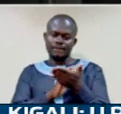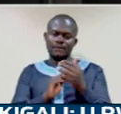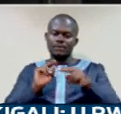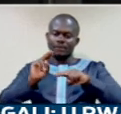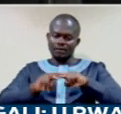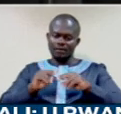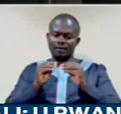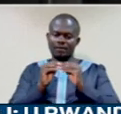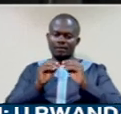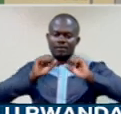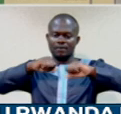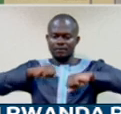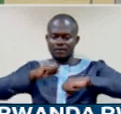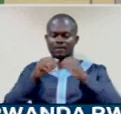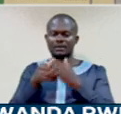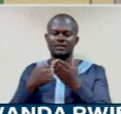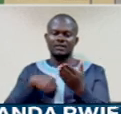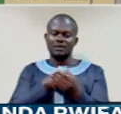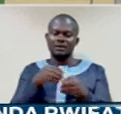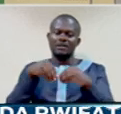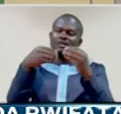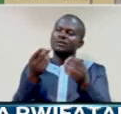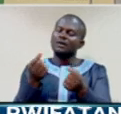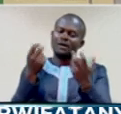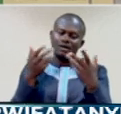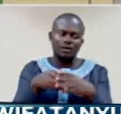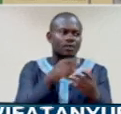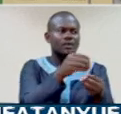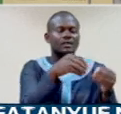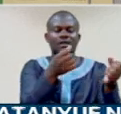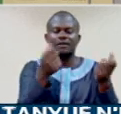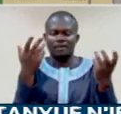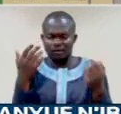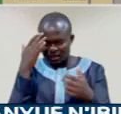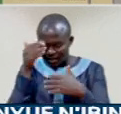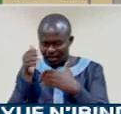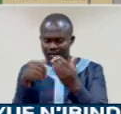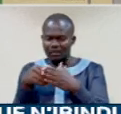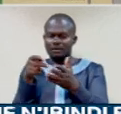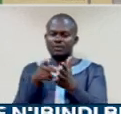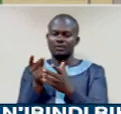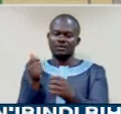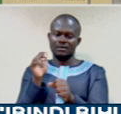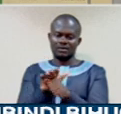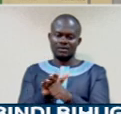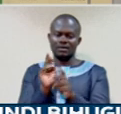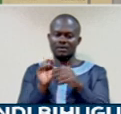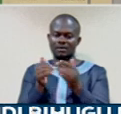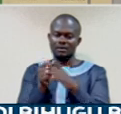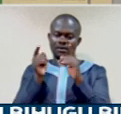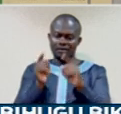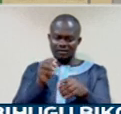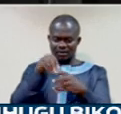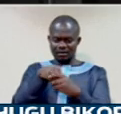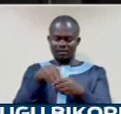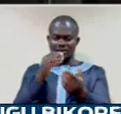bicara bakumvikana ngenda tanga ya wura tanga ya kugira ngo ari wowe uza gutanga menshi. Hari abantu bajyaga bazamo